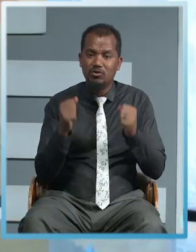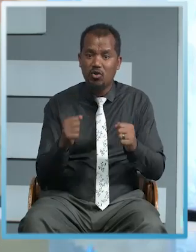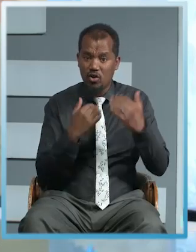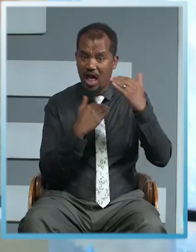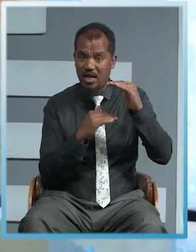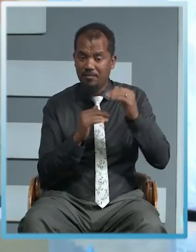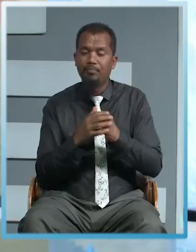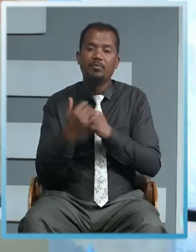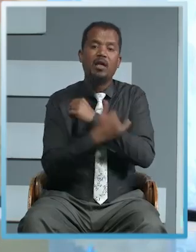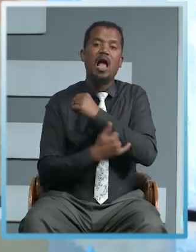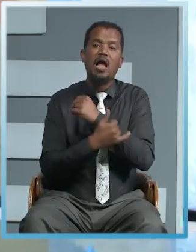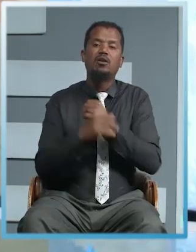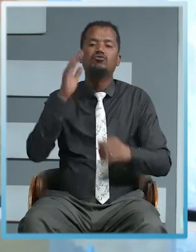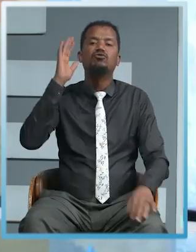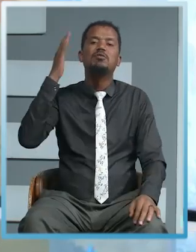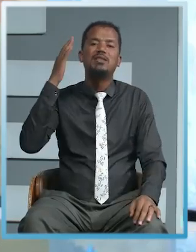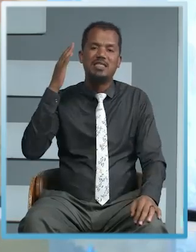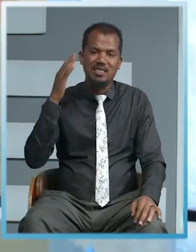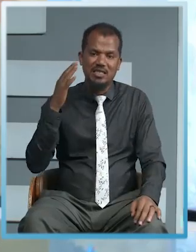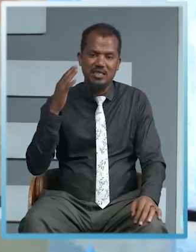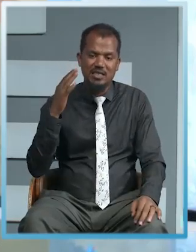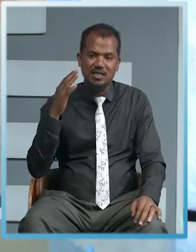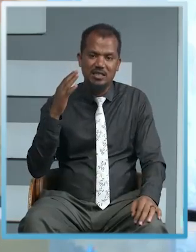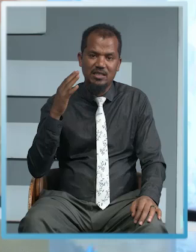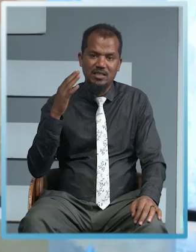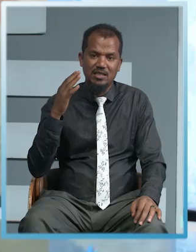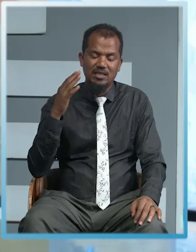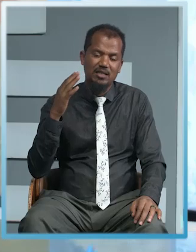የሚችልውን ያህል አገሪቱን የሚመስል